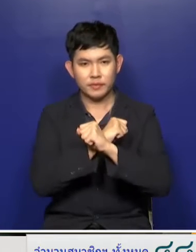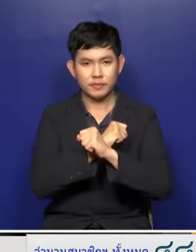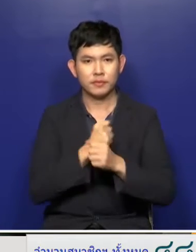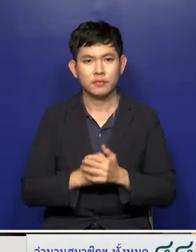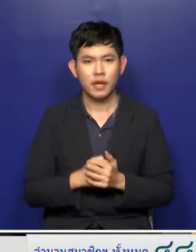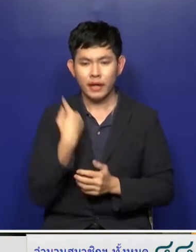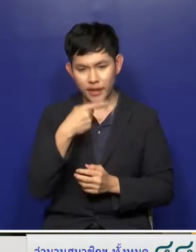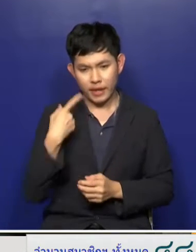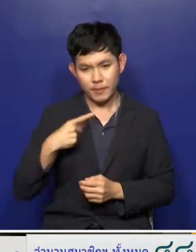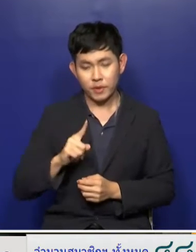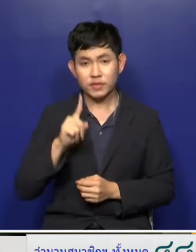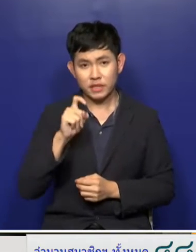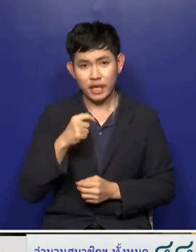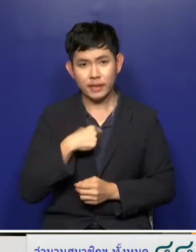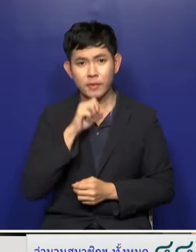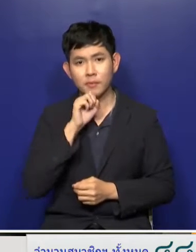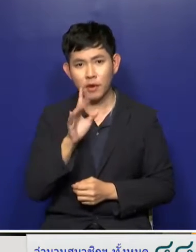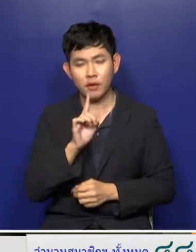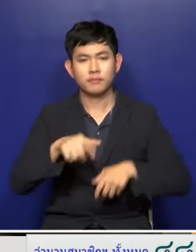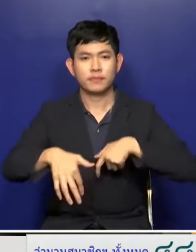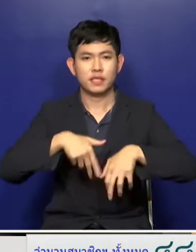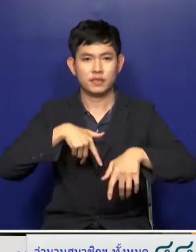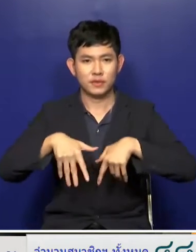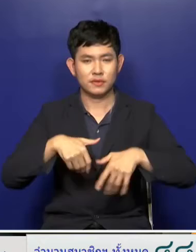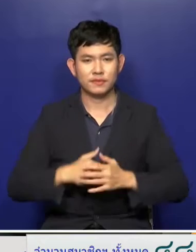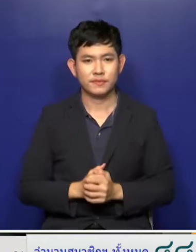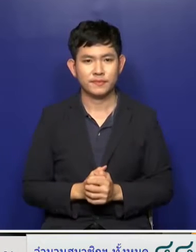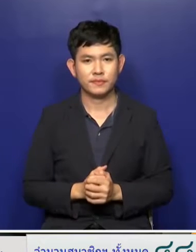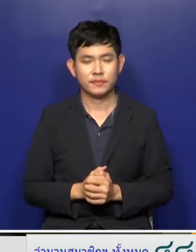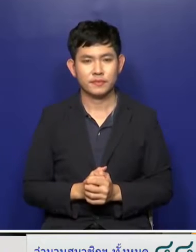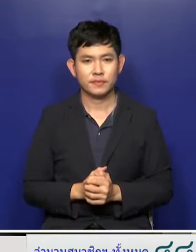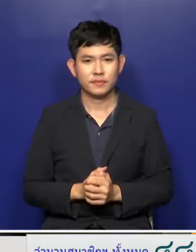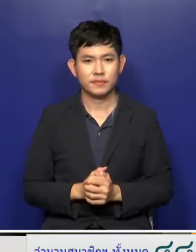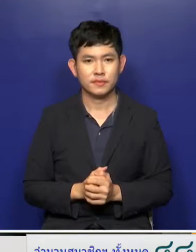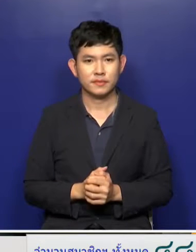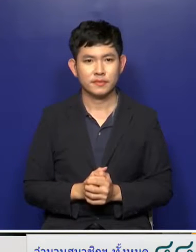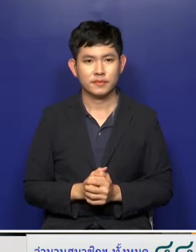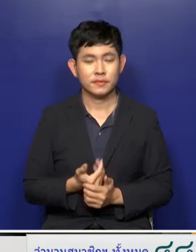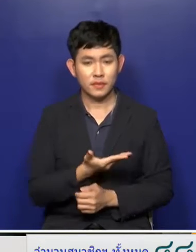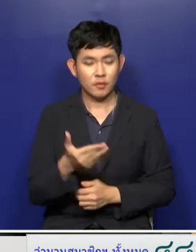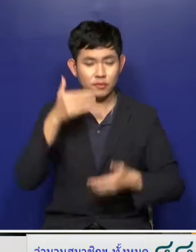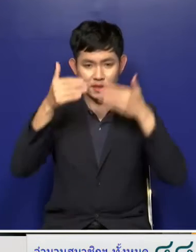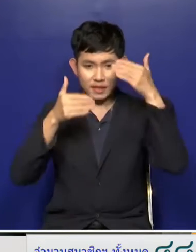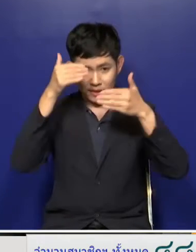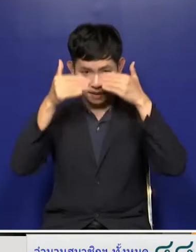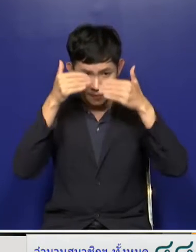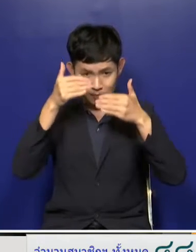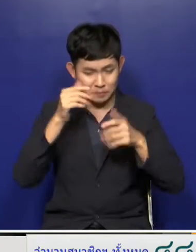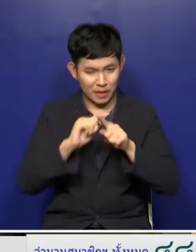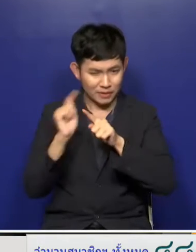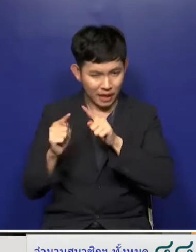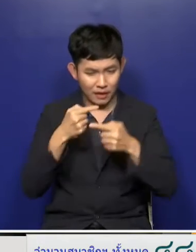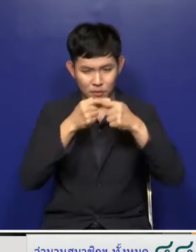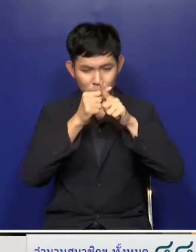ผคนที่เสียประโยชนที่ผมพูดถึงคือประชาชนเพรนั้นท่านมีกิจกรรมมากมาย